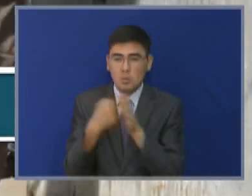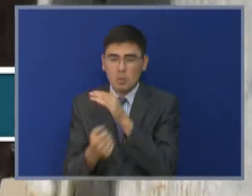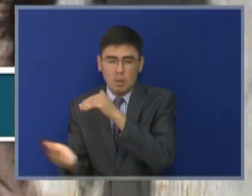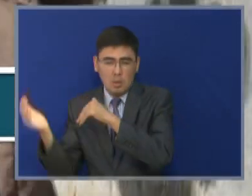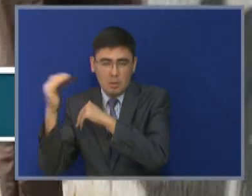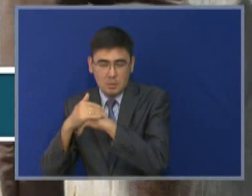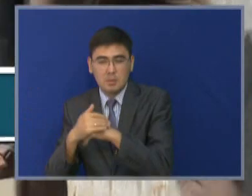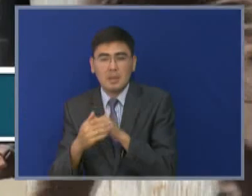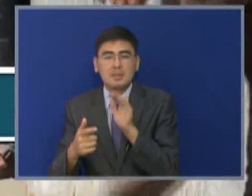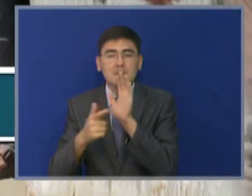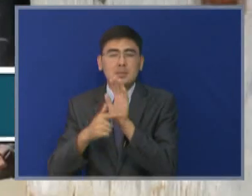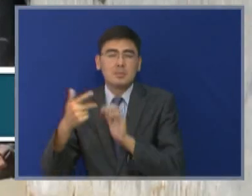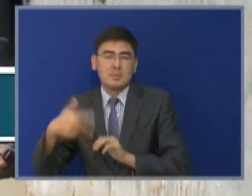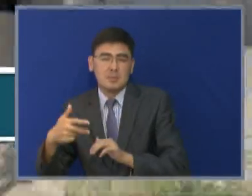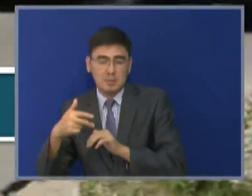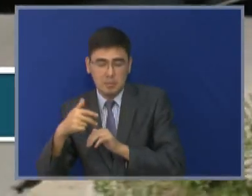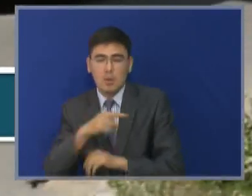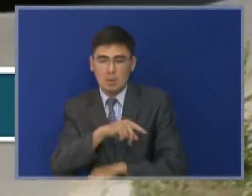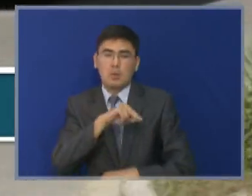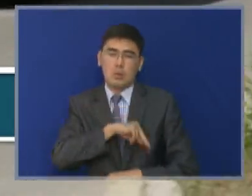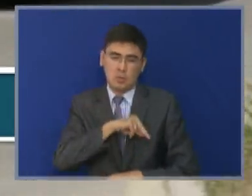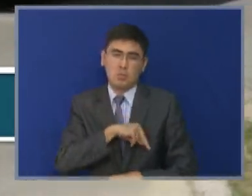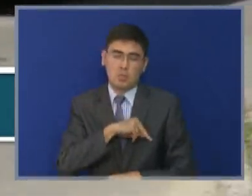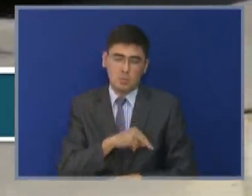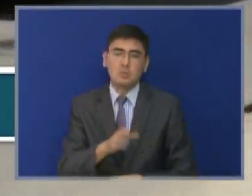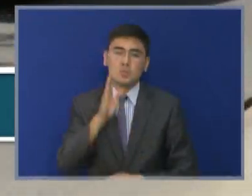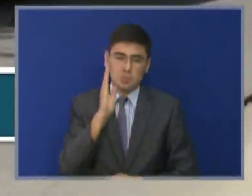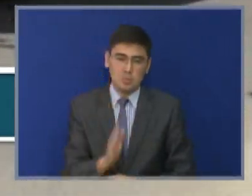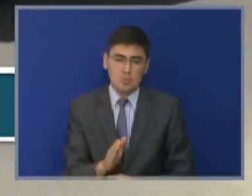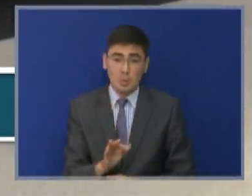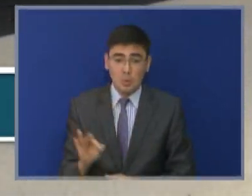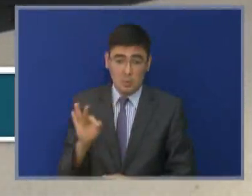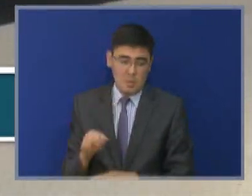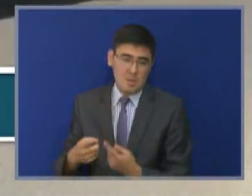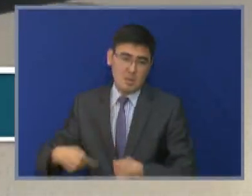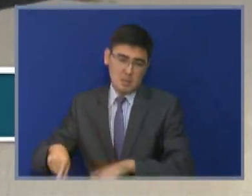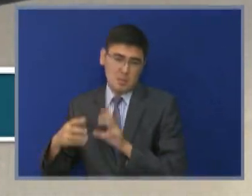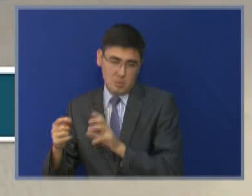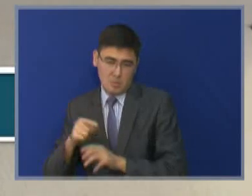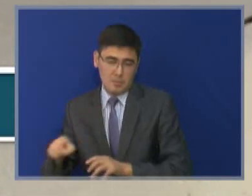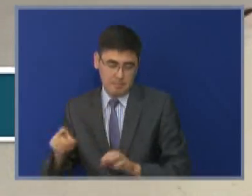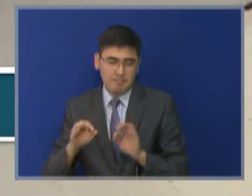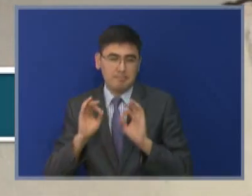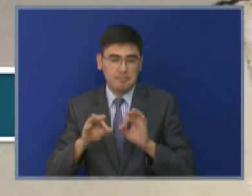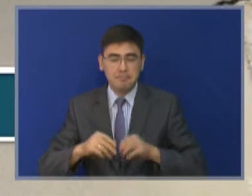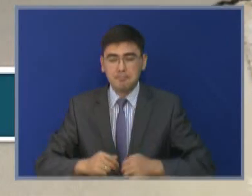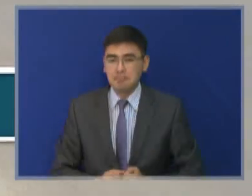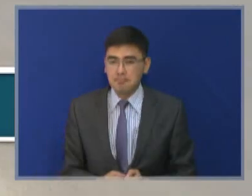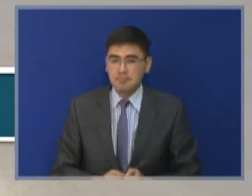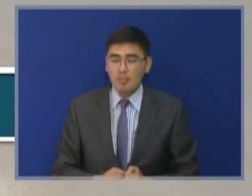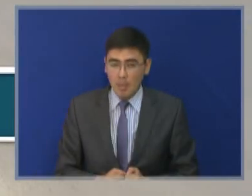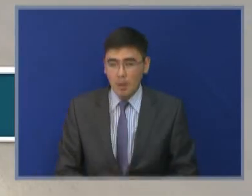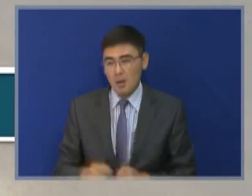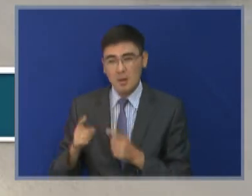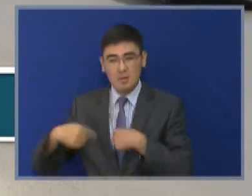сағат 19:30-ға дейін қатынайды деп хабарлады жолаушы көлігі және автокөлік жолдары бөлімінен. Мамандардың айтуынша